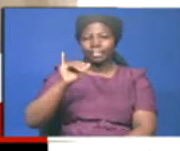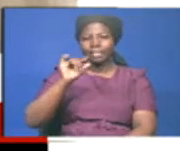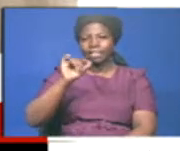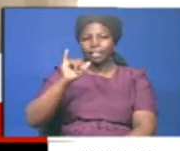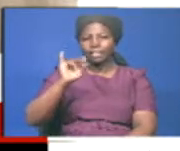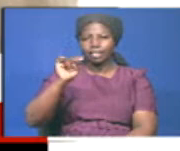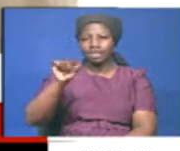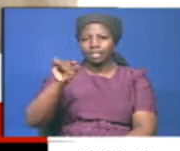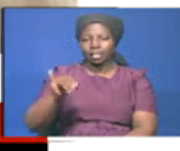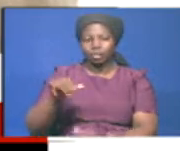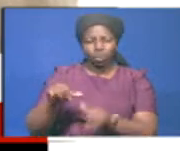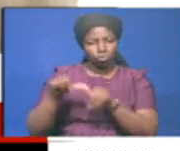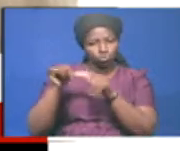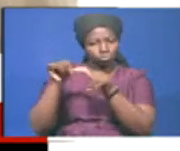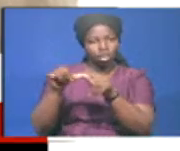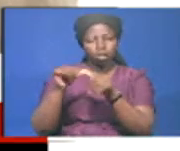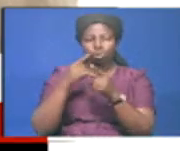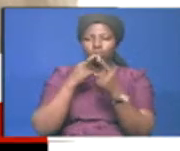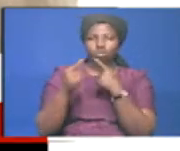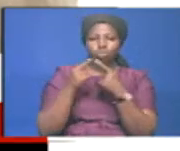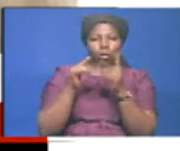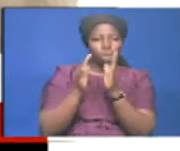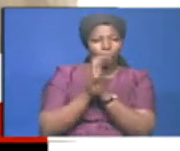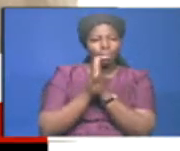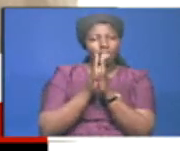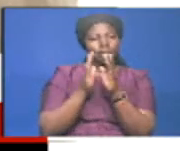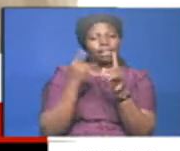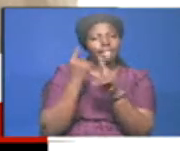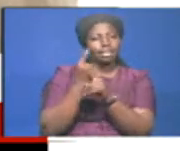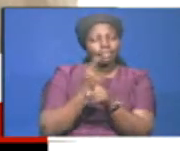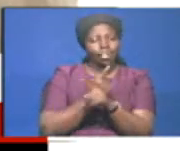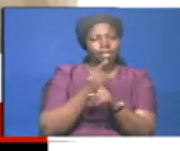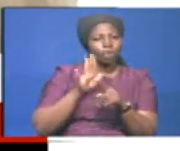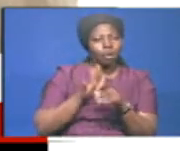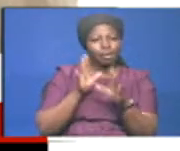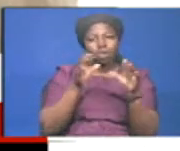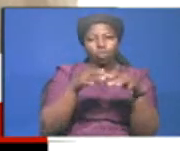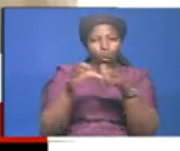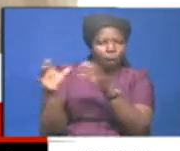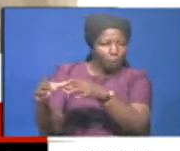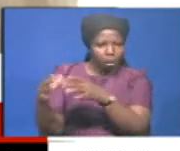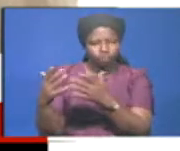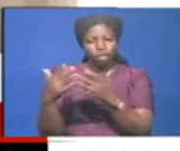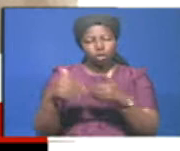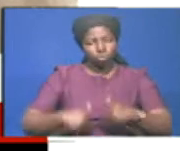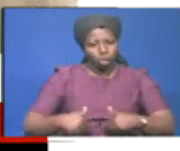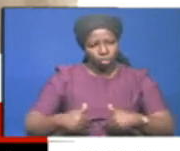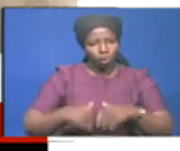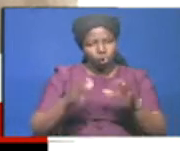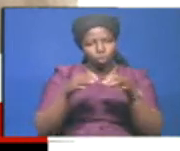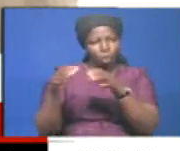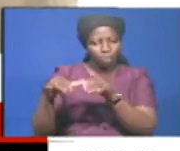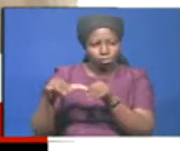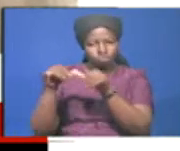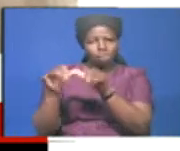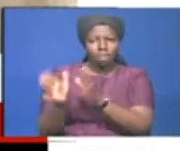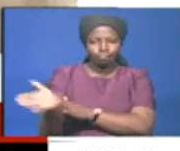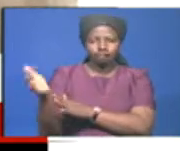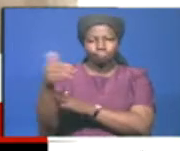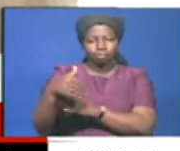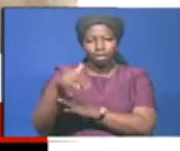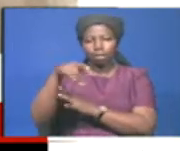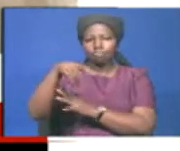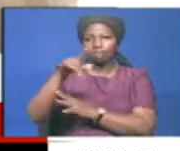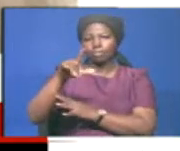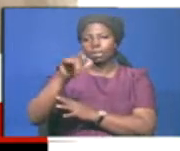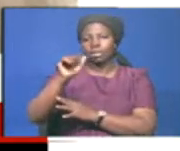tunaendeleza kuongea na vikundi vya kina mama na vijana ili tuendelee kukusanya hii plastiki isifike